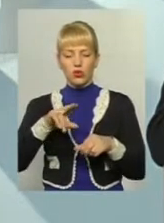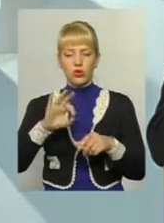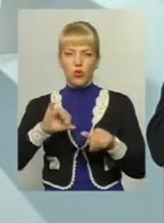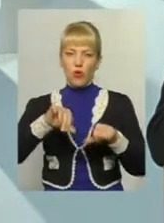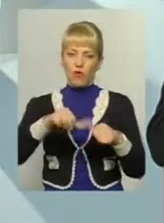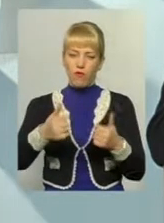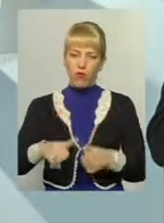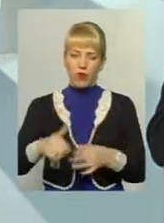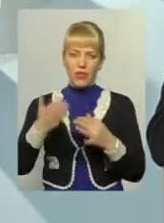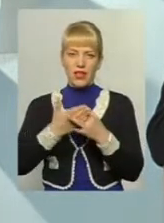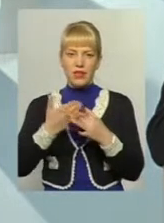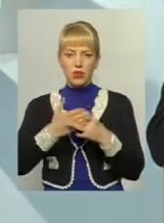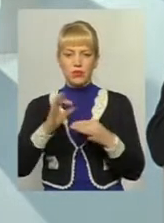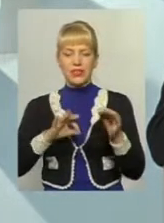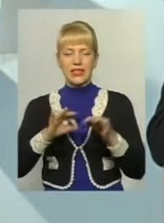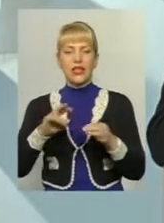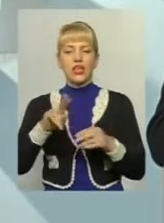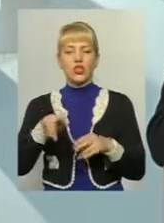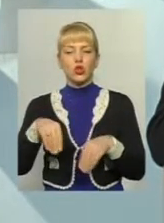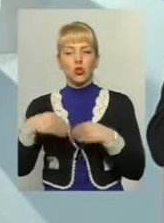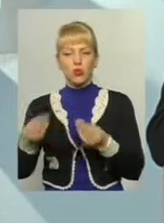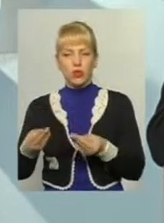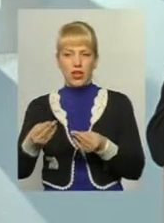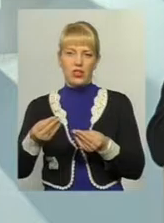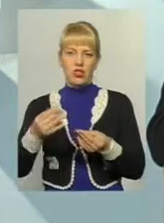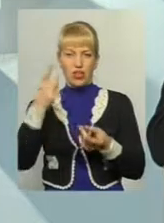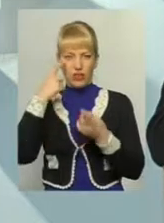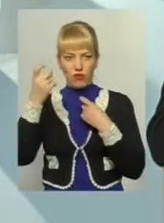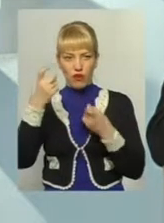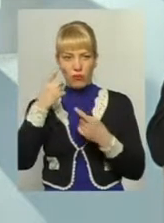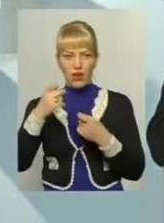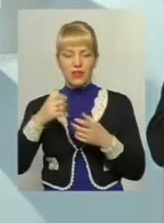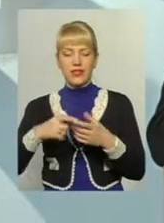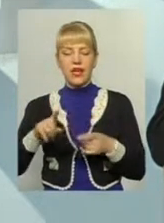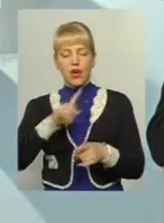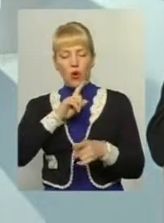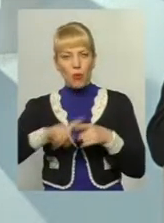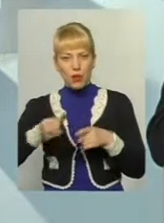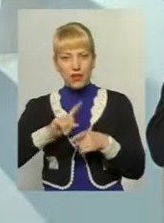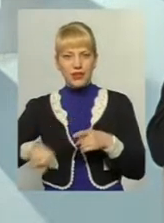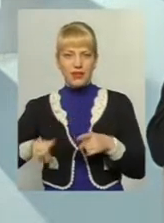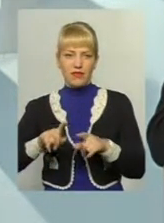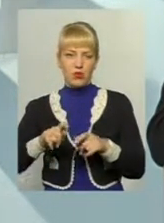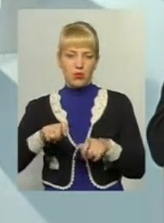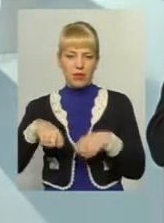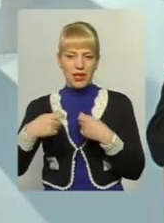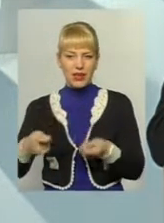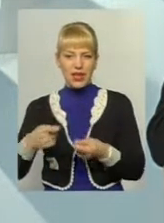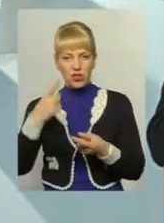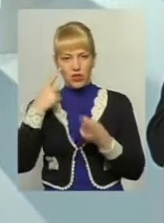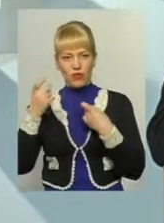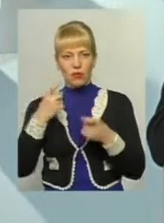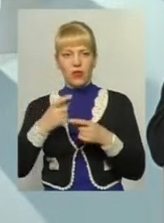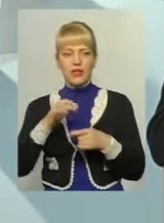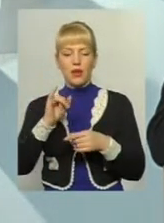оформляють субсидію, а також для ОСББ. Тому хотілося б трошки якіснішої, більш швидкої